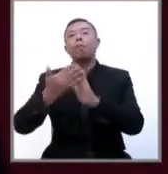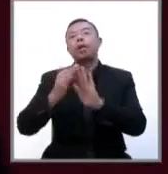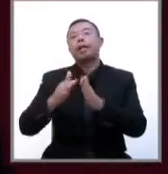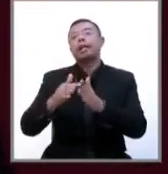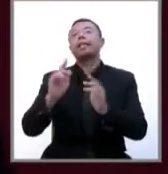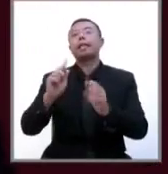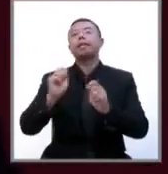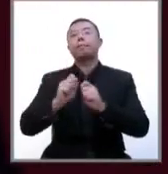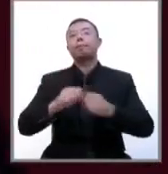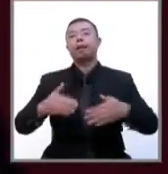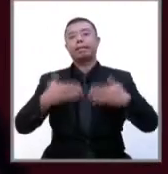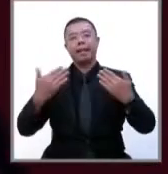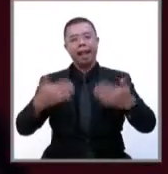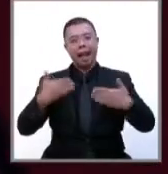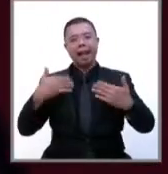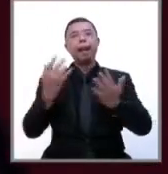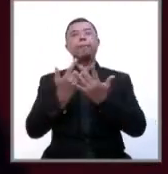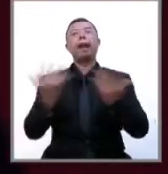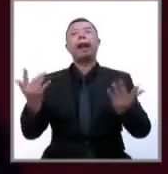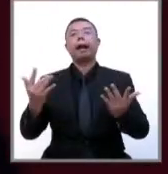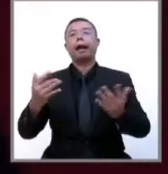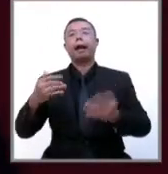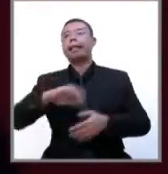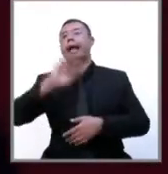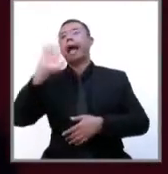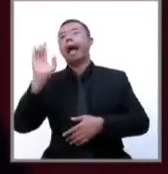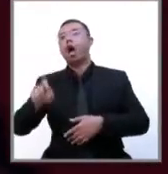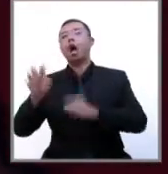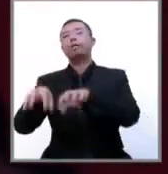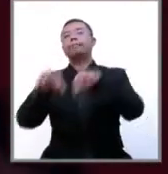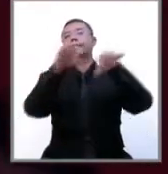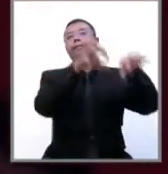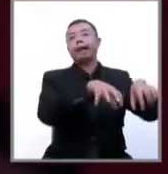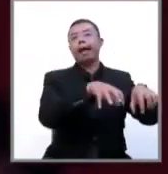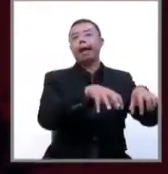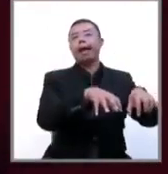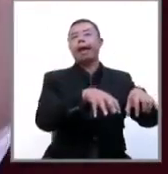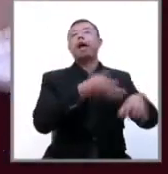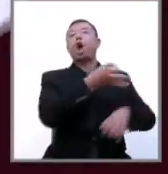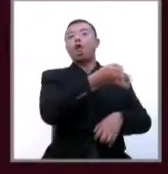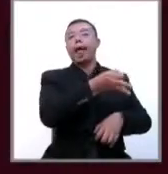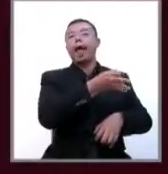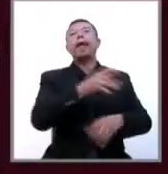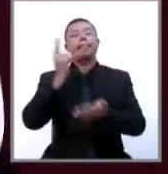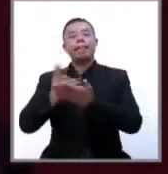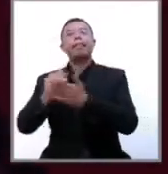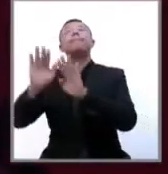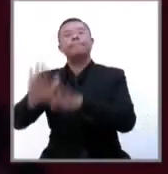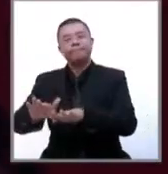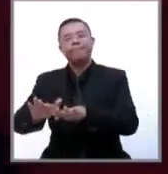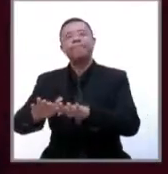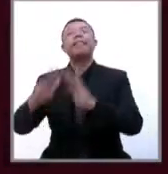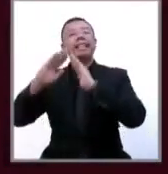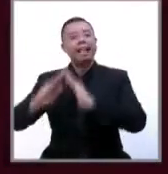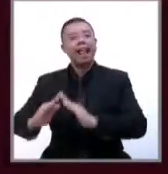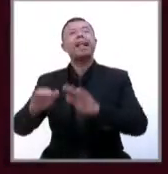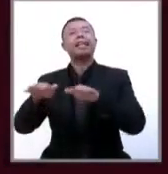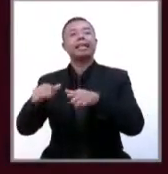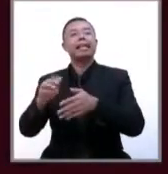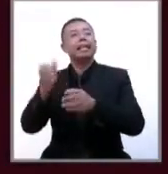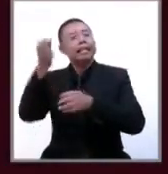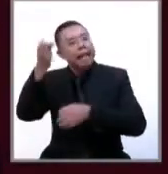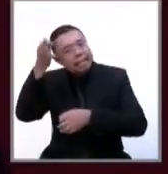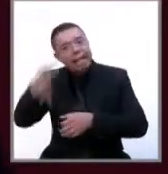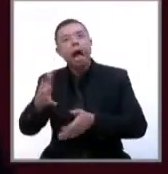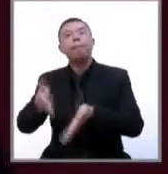yang membanggakan sehingga masyarakat tidak lagi tertarik menjadi urbanisasi tapi juga kembali ke desa membangun